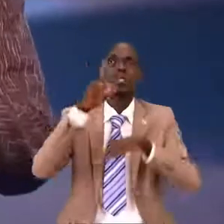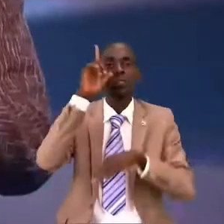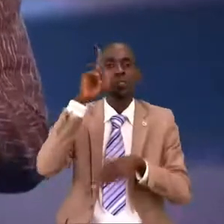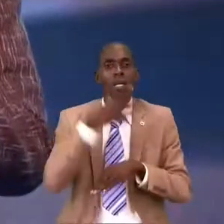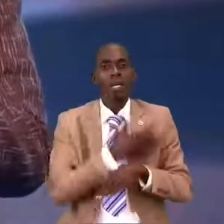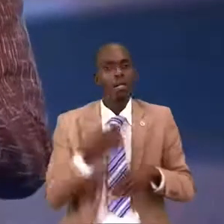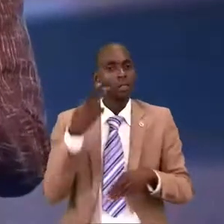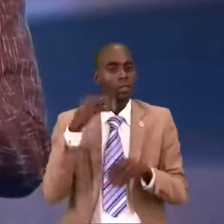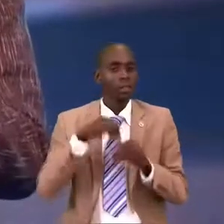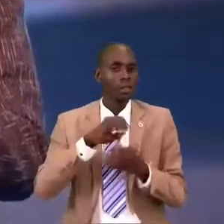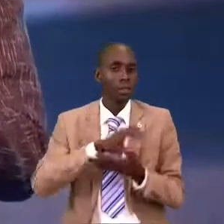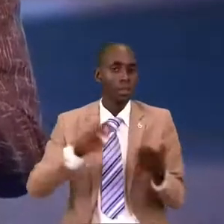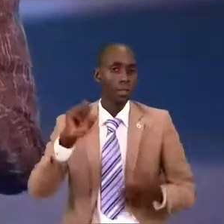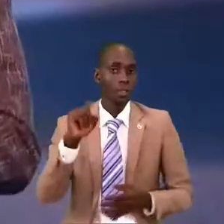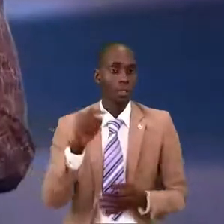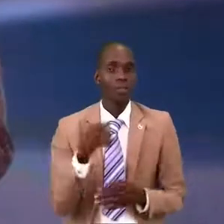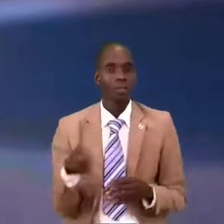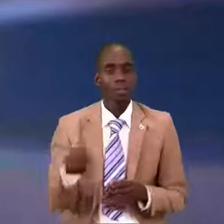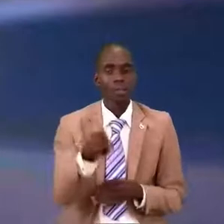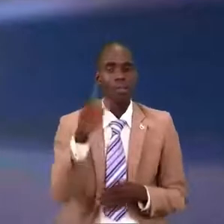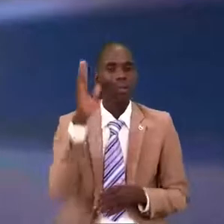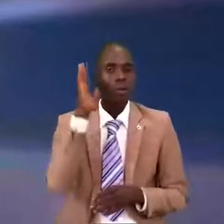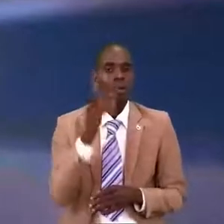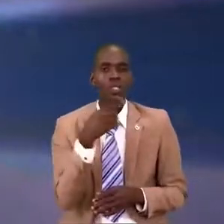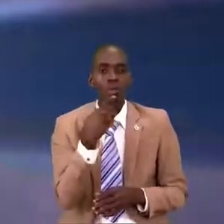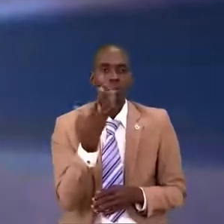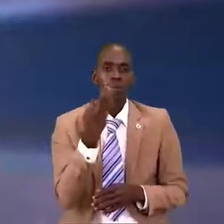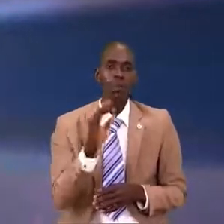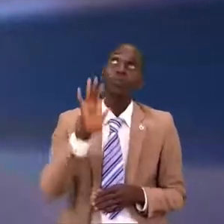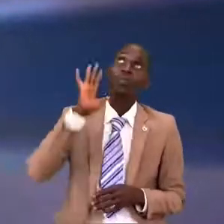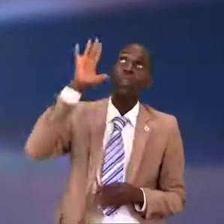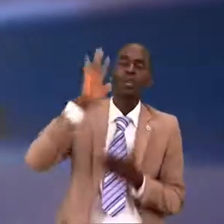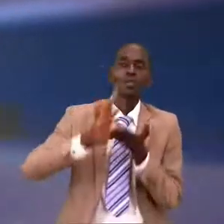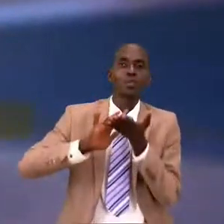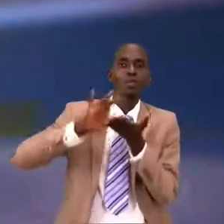la gloire de ton règne, et ils proclameront ta puissance.